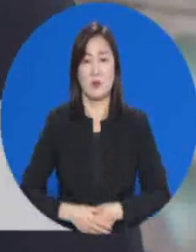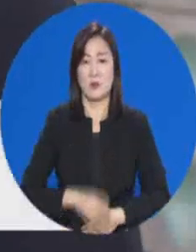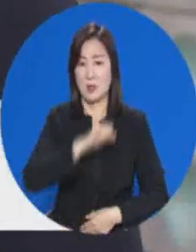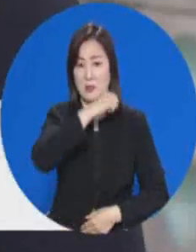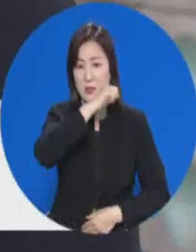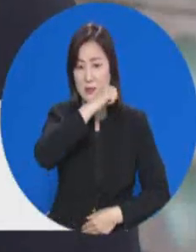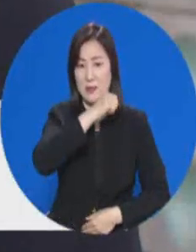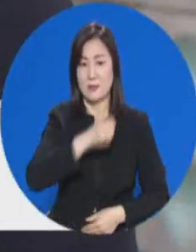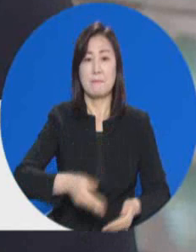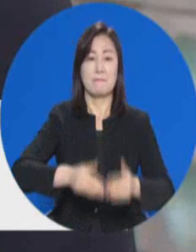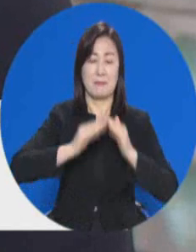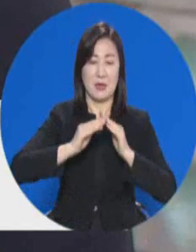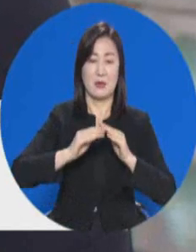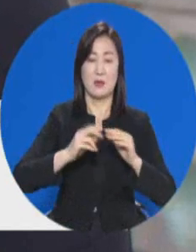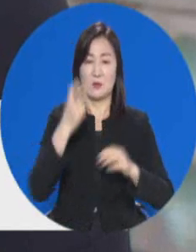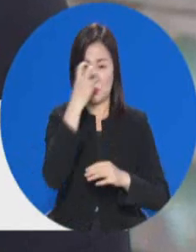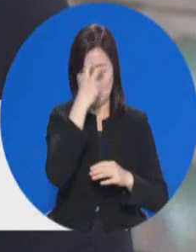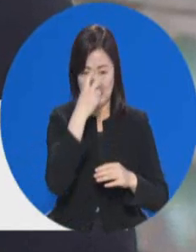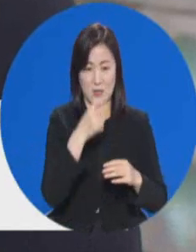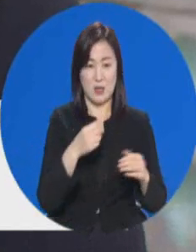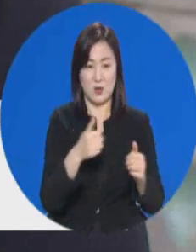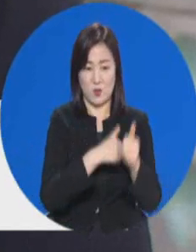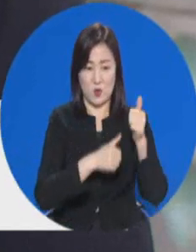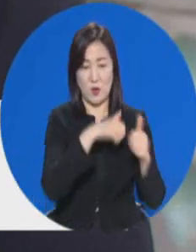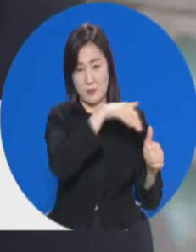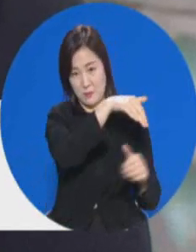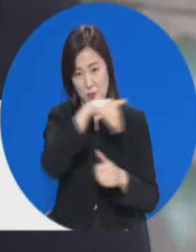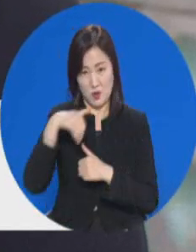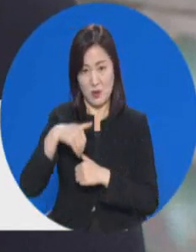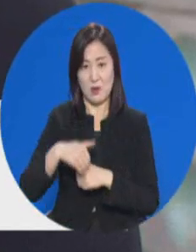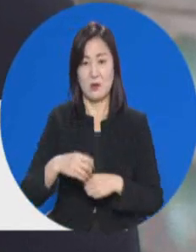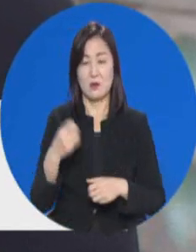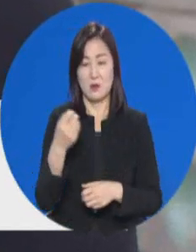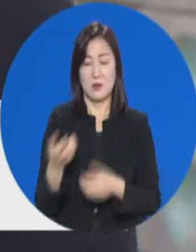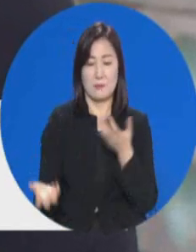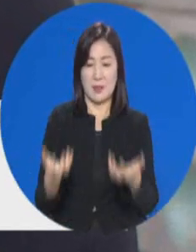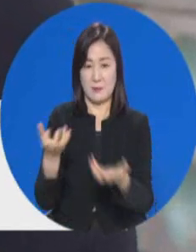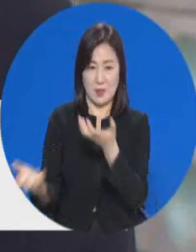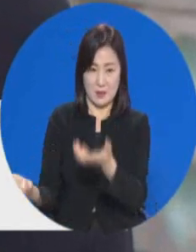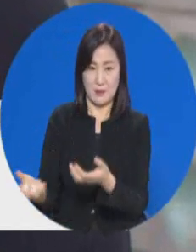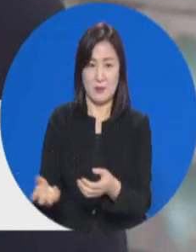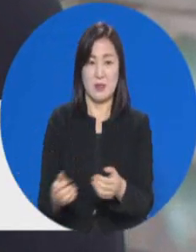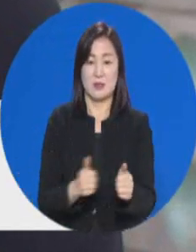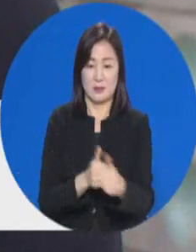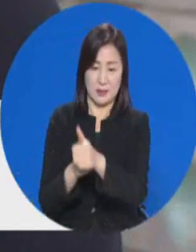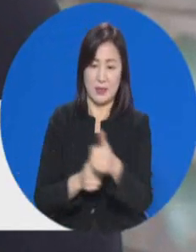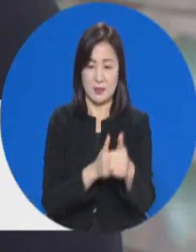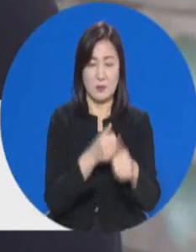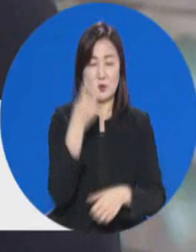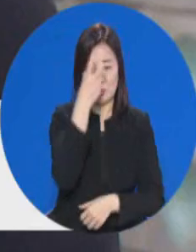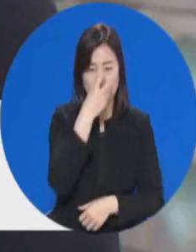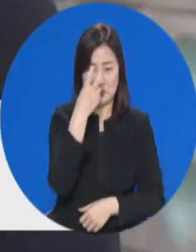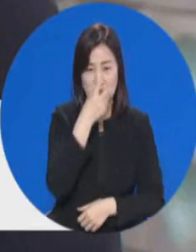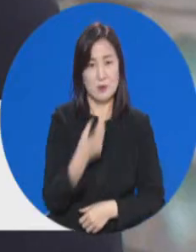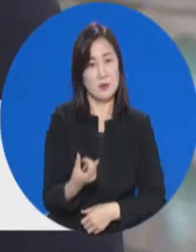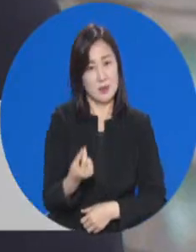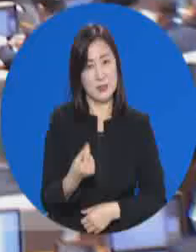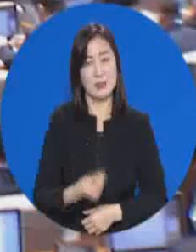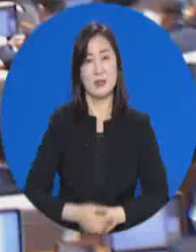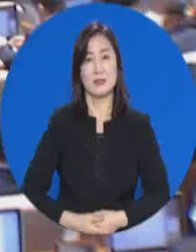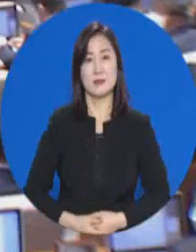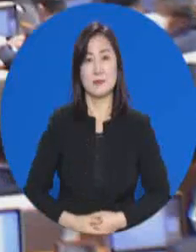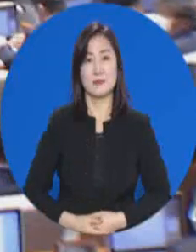예산을 좀 세워서 조사원들을 모집해서 이 조사원들이 각 지역을 다니면서 조사할 수